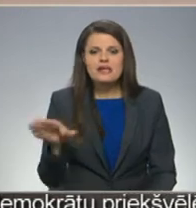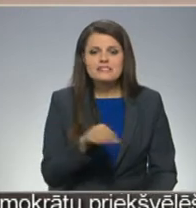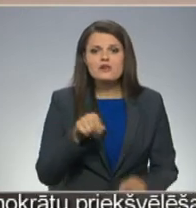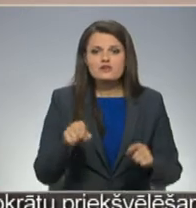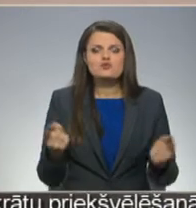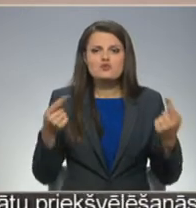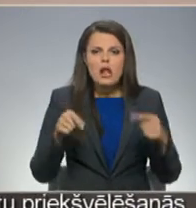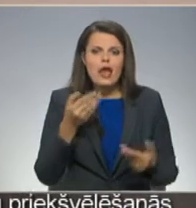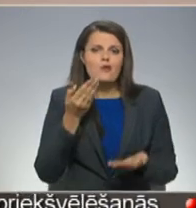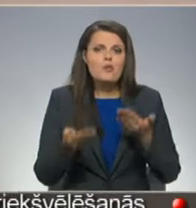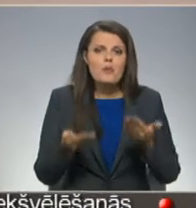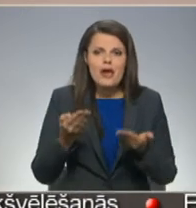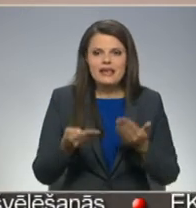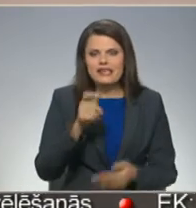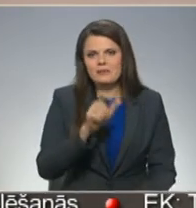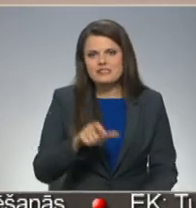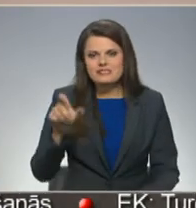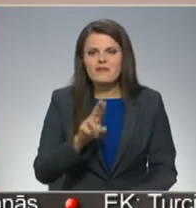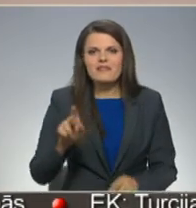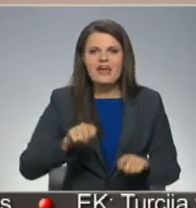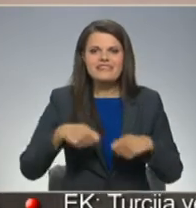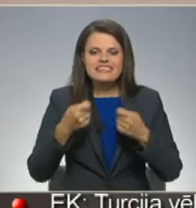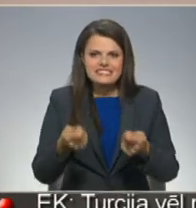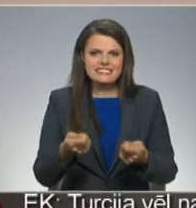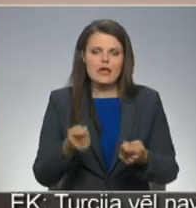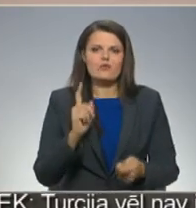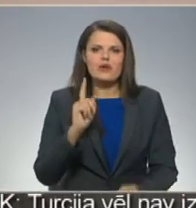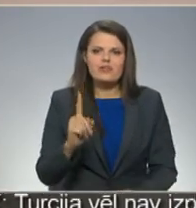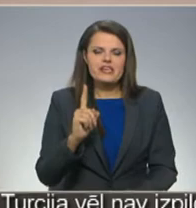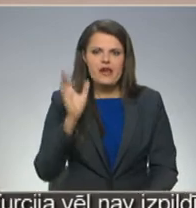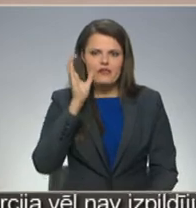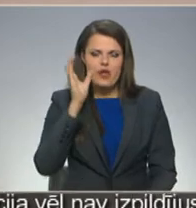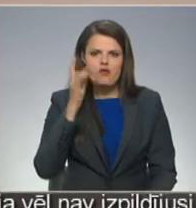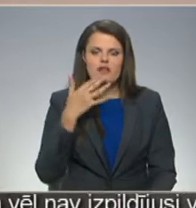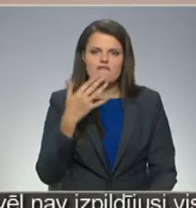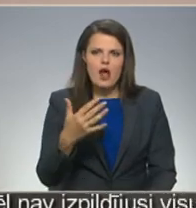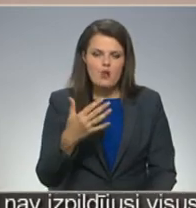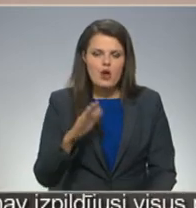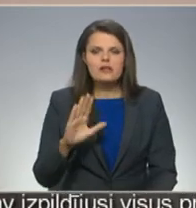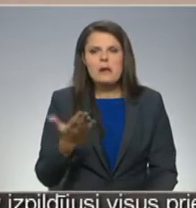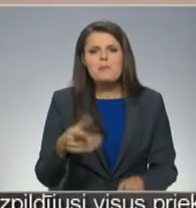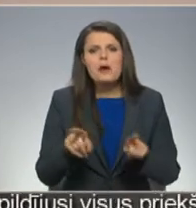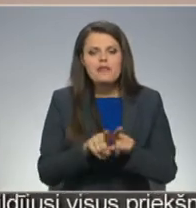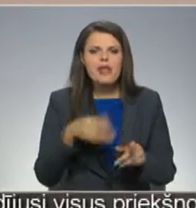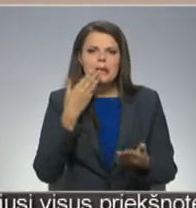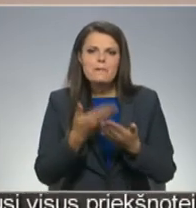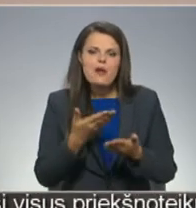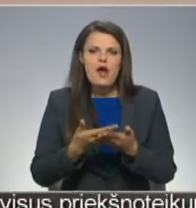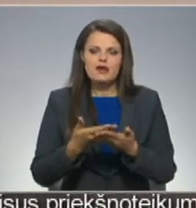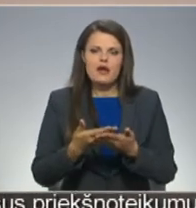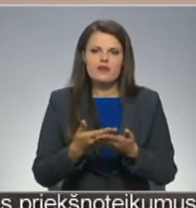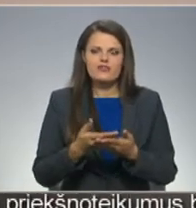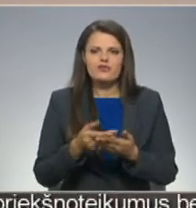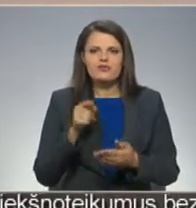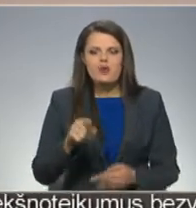laiku mēģinājām cilvēkiem nevis iedot tikai, teiksim, teorētiskās valodas zināšanas, bet parādīt arī